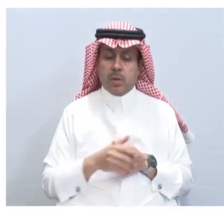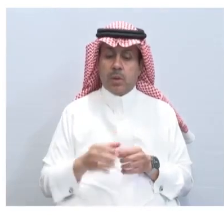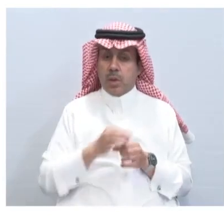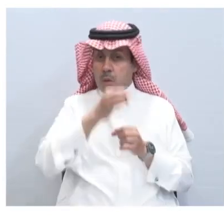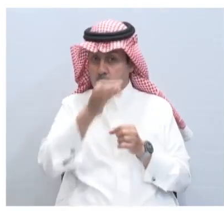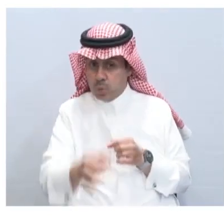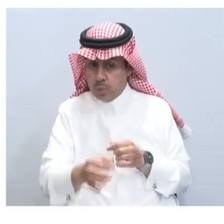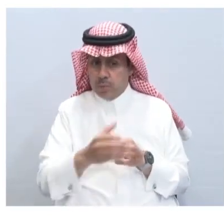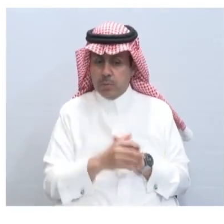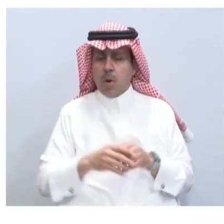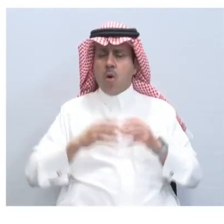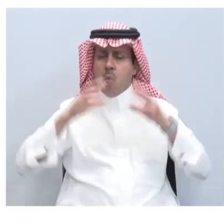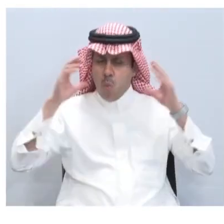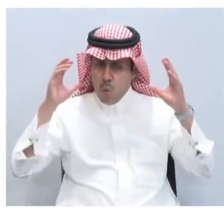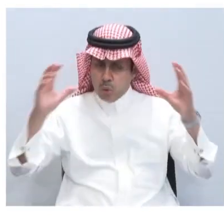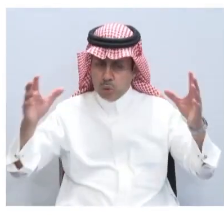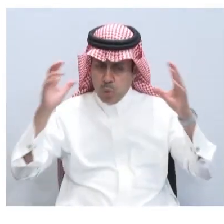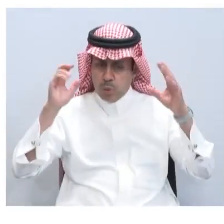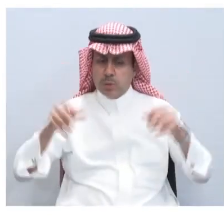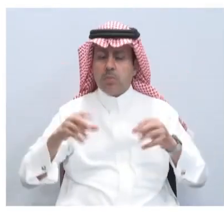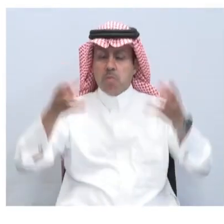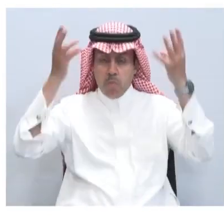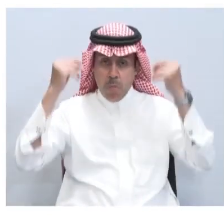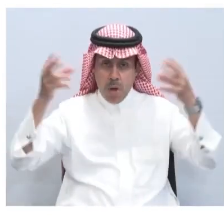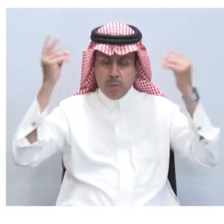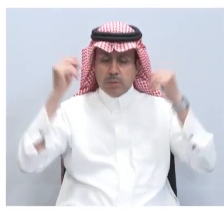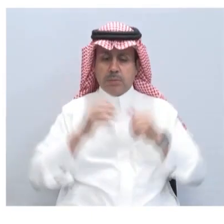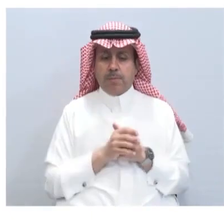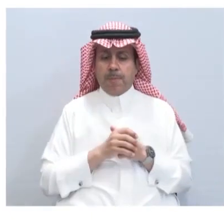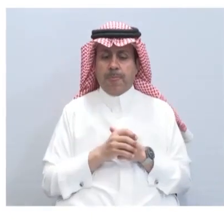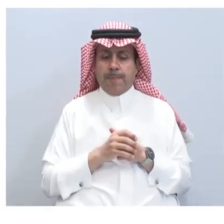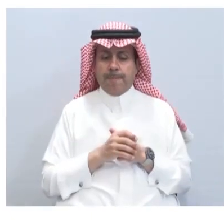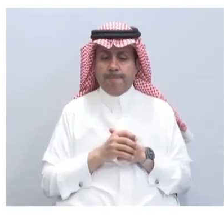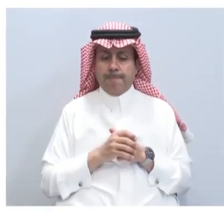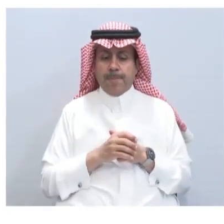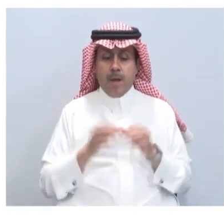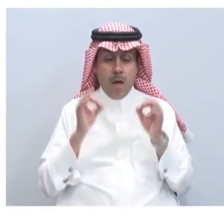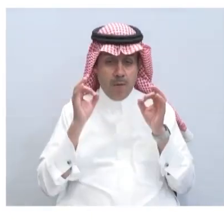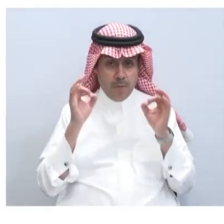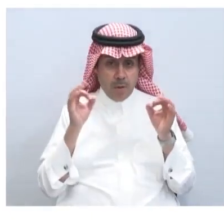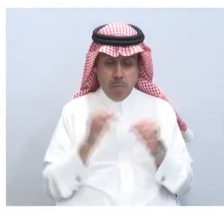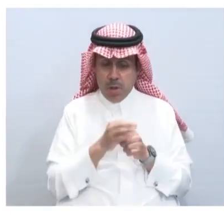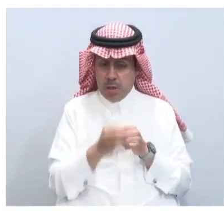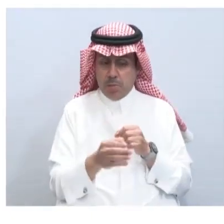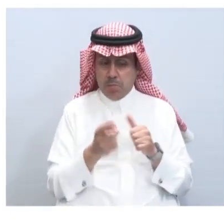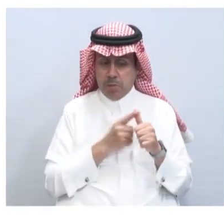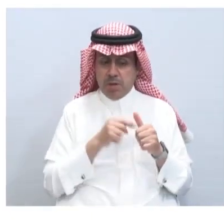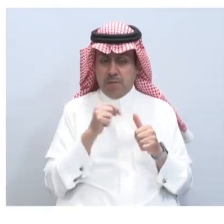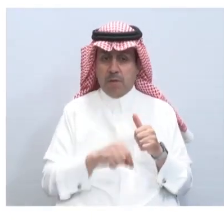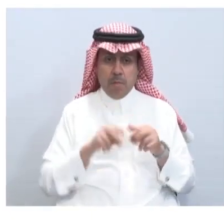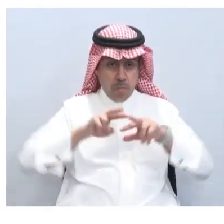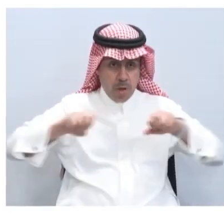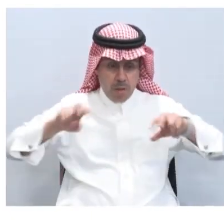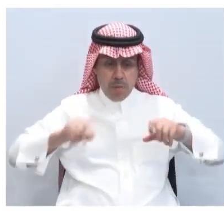الوصول الى كم كبير وشامل من المعلومات افضل مكان البدء